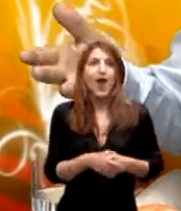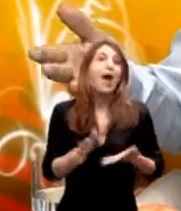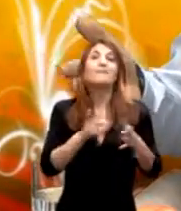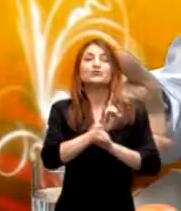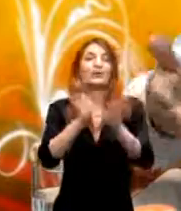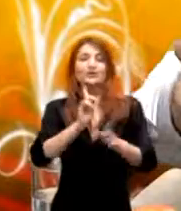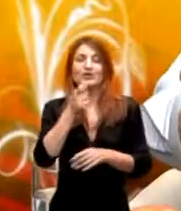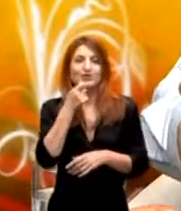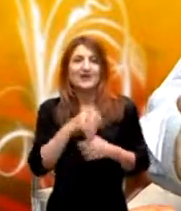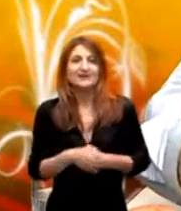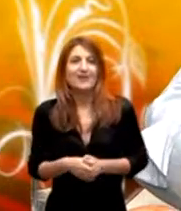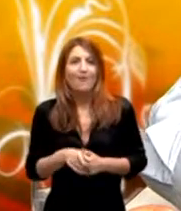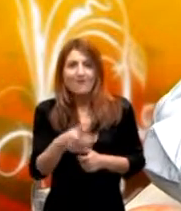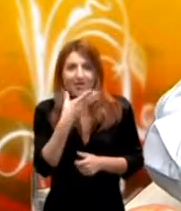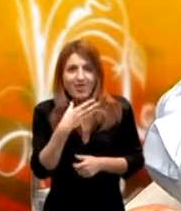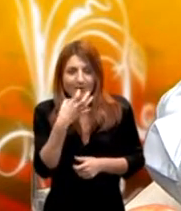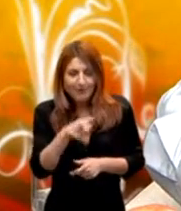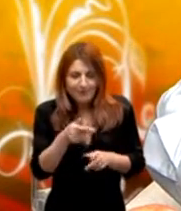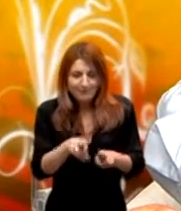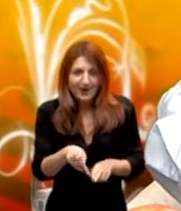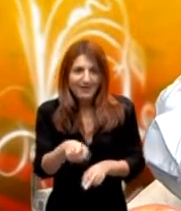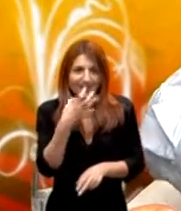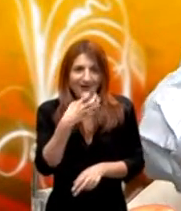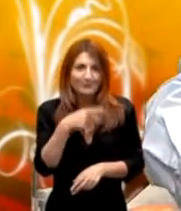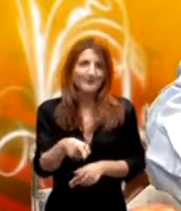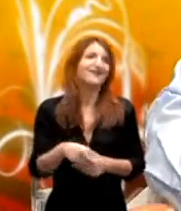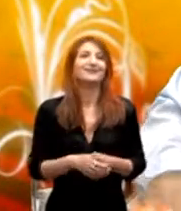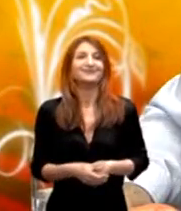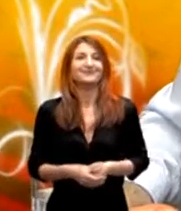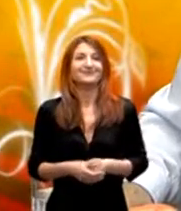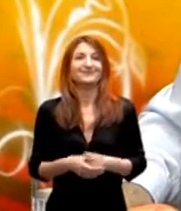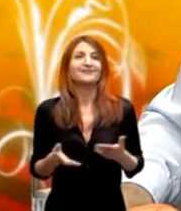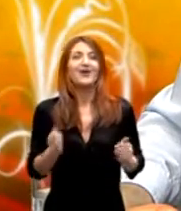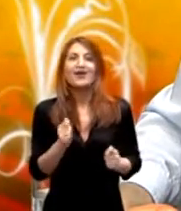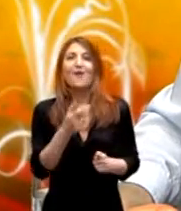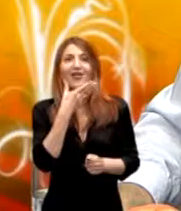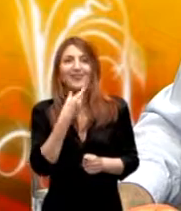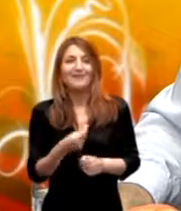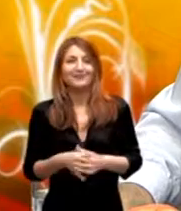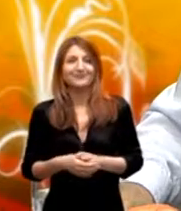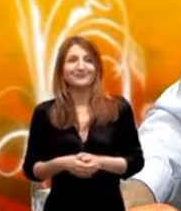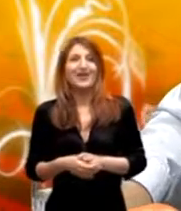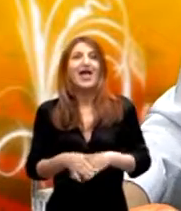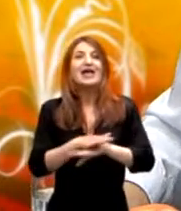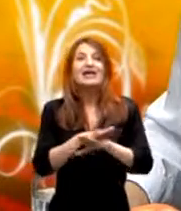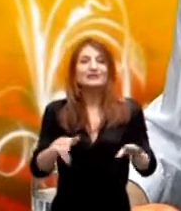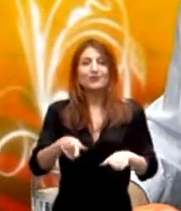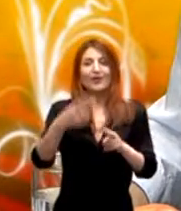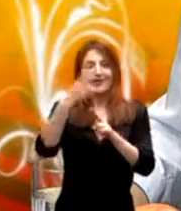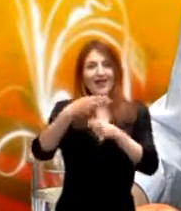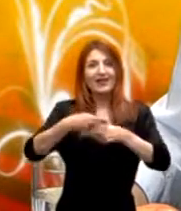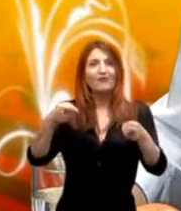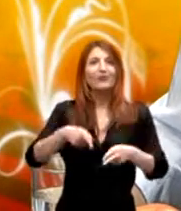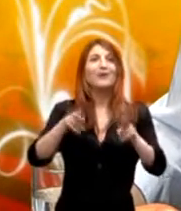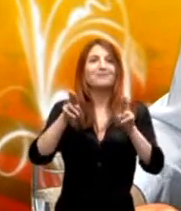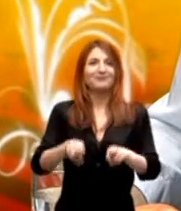uzeti ništa, ne znam. A ove su prelijepe jabuke, su to prave. Da? Dobro. Jako su lijepe. Normalno, podsjećam... Sve što je na televiziji jabuka